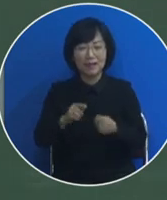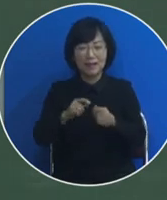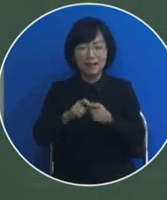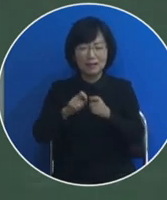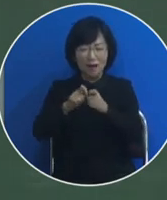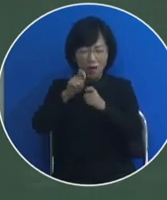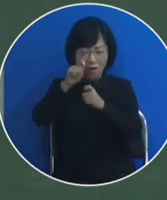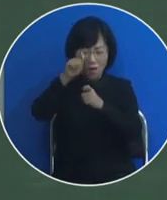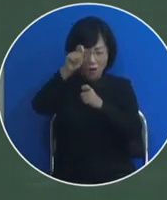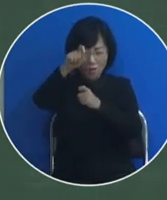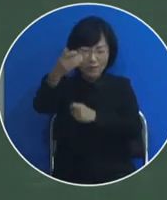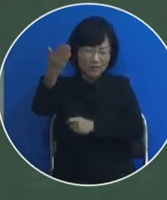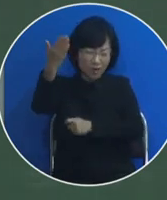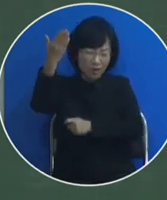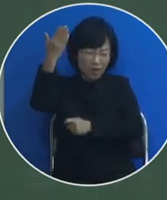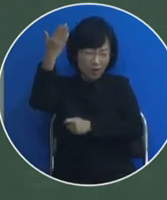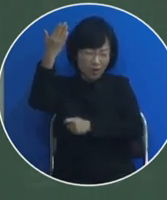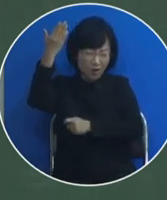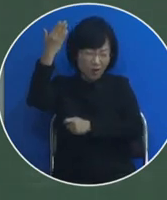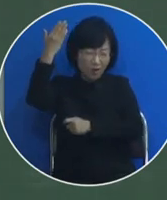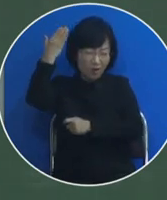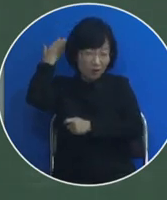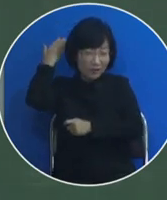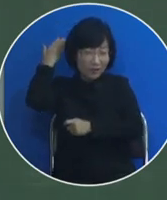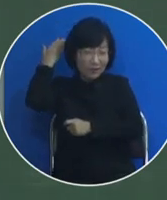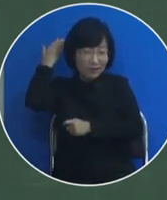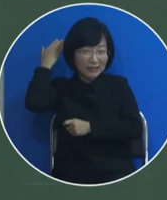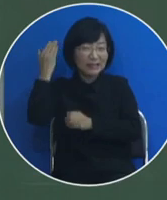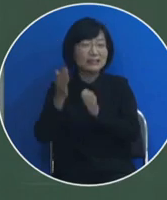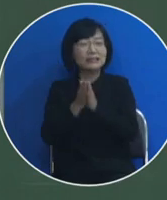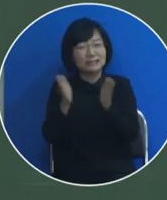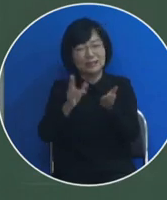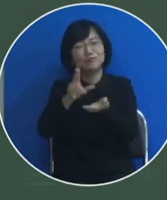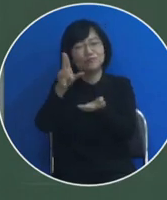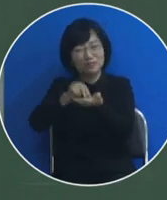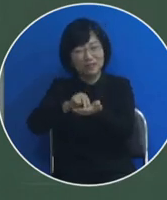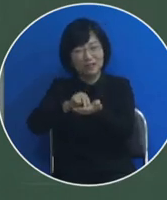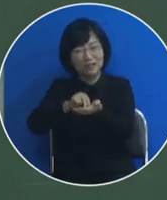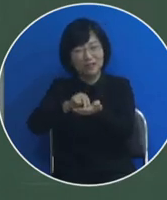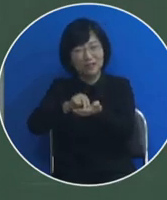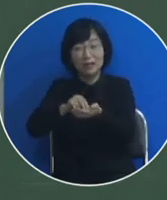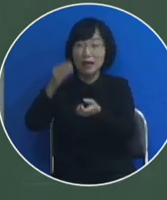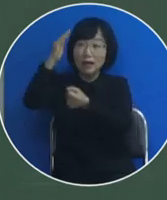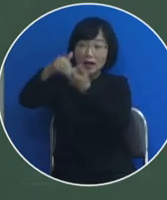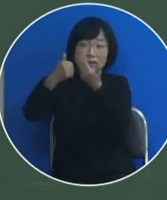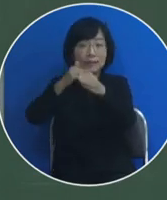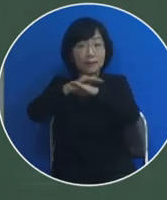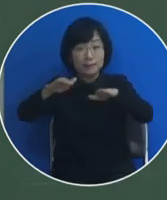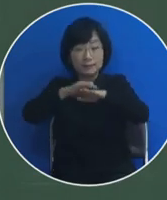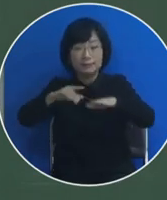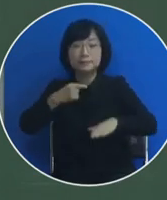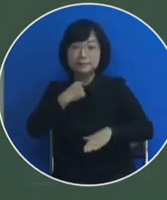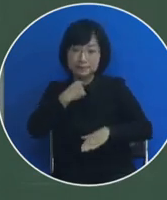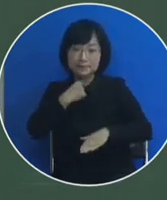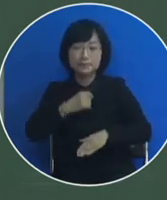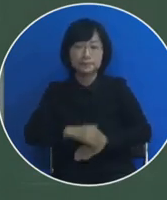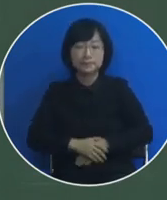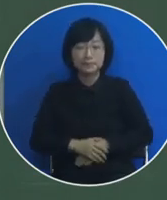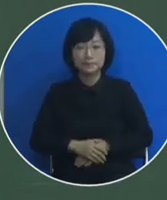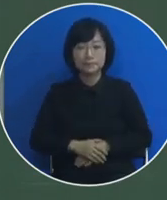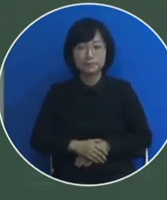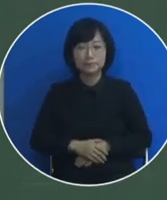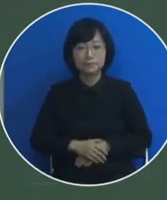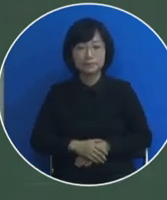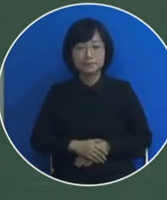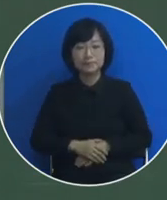영세전 문제입니다. The problem from long ages past. 하나님은 이걸 해결하시려고 합니다. God wants to resolve this. 간단한 얘기 아니죠. It's not a simple